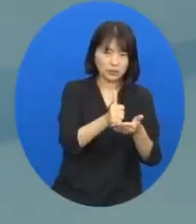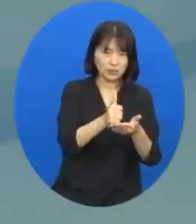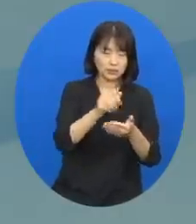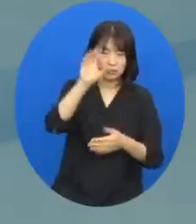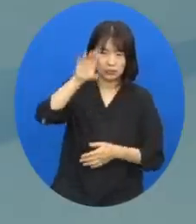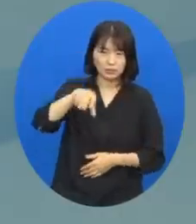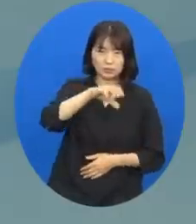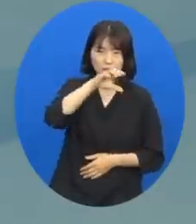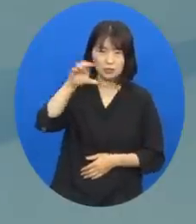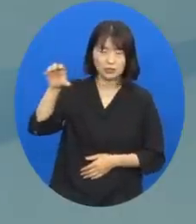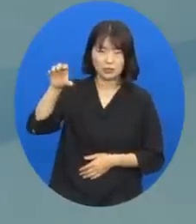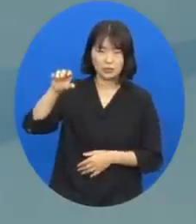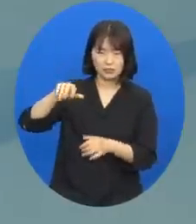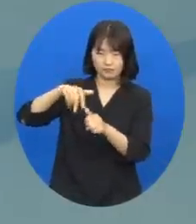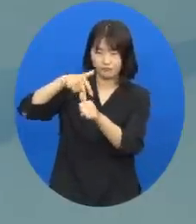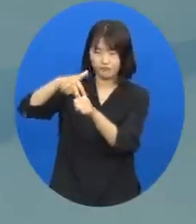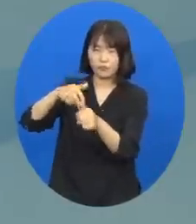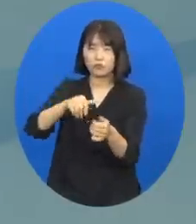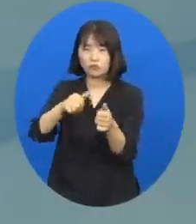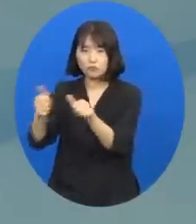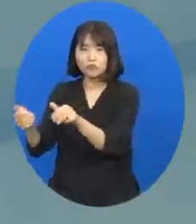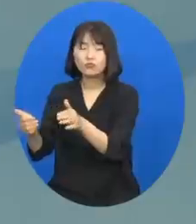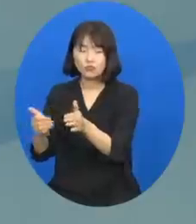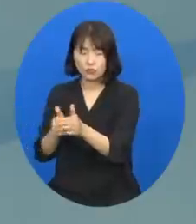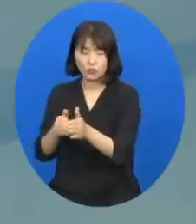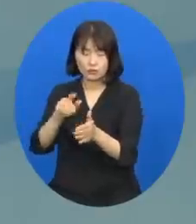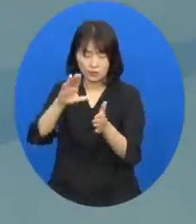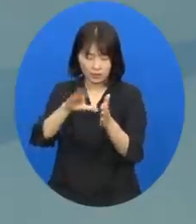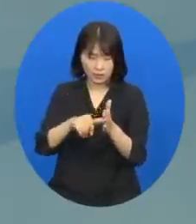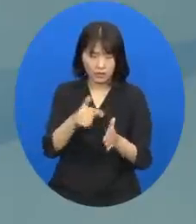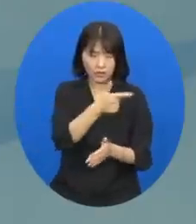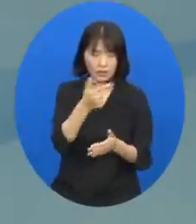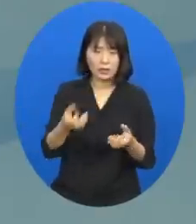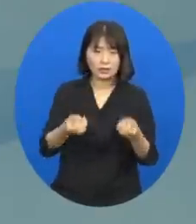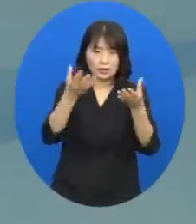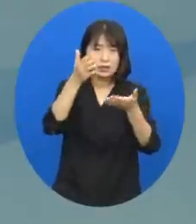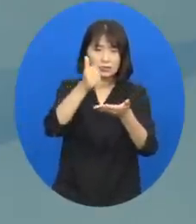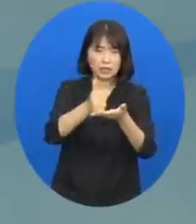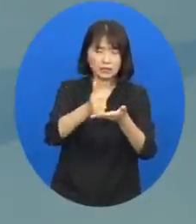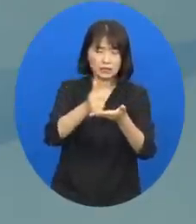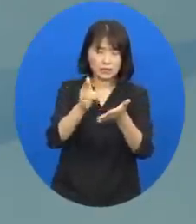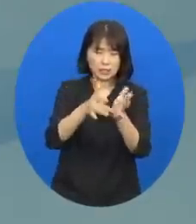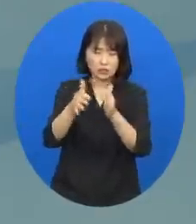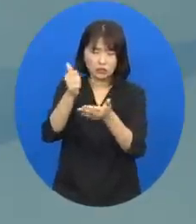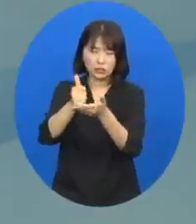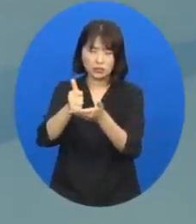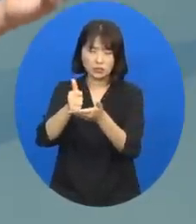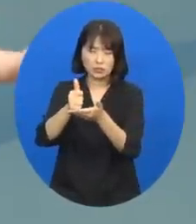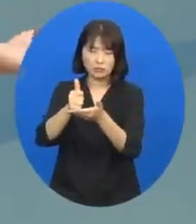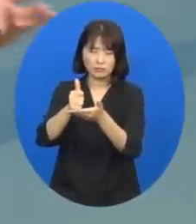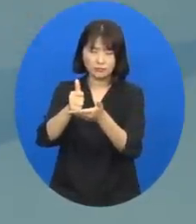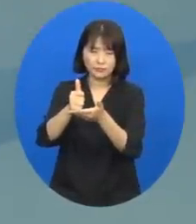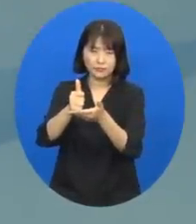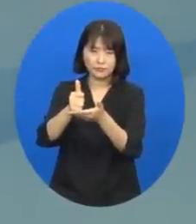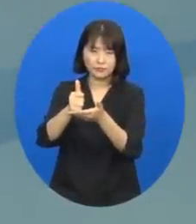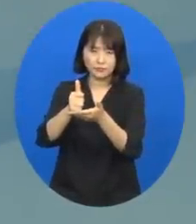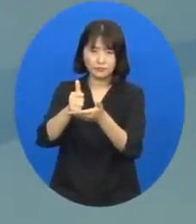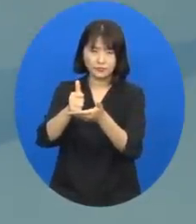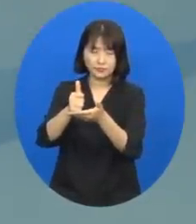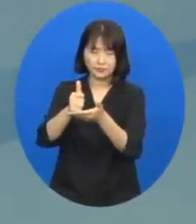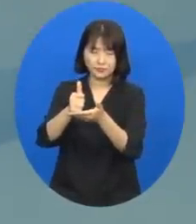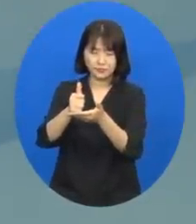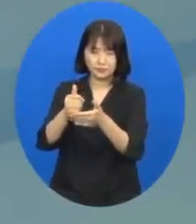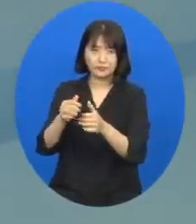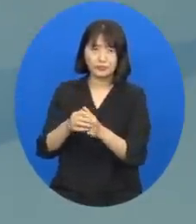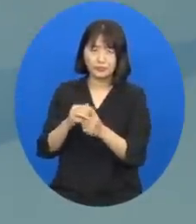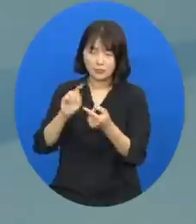대제 산들이 아 예수님이 넘겼습니다 이유가 무엇일까요 신성 모독이다 뭐 우리 율법 차 괴롭게 들었다 말은 그렇게 하지만